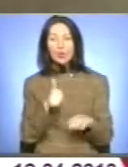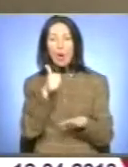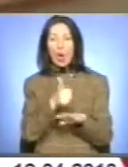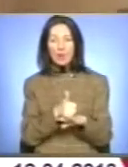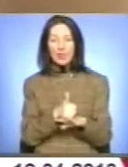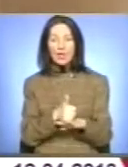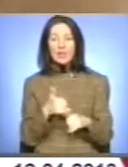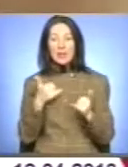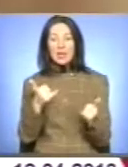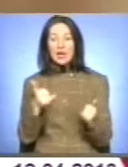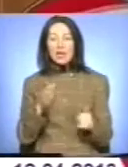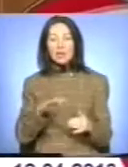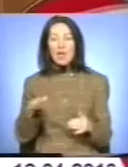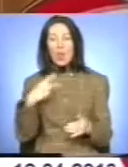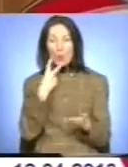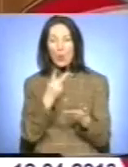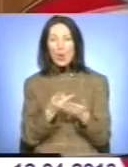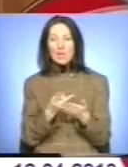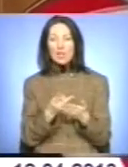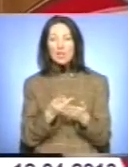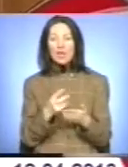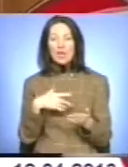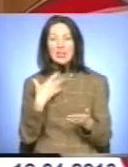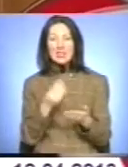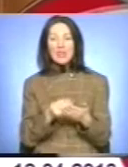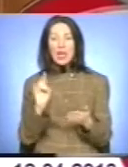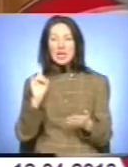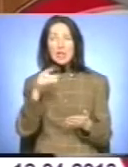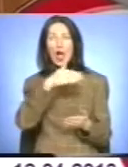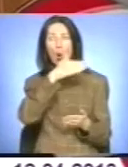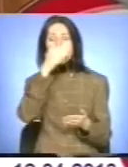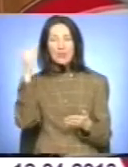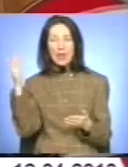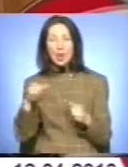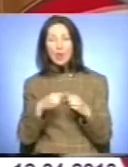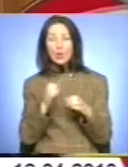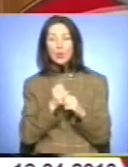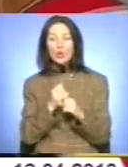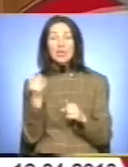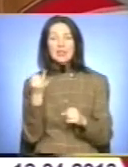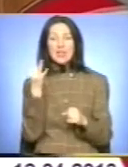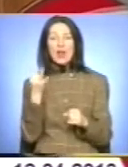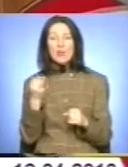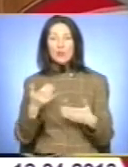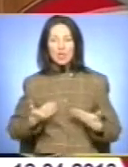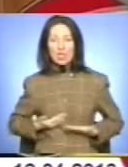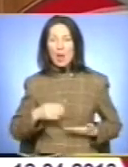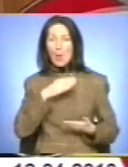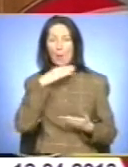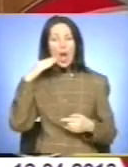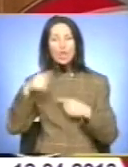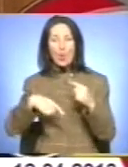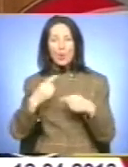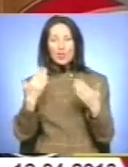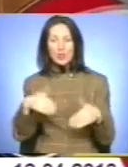власноруч зроблений літак у небі. Гурток працює таким дуже цікавим життям. Багато поколінь вже перейшло через наш